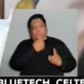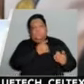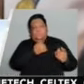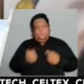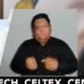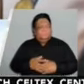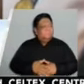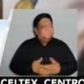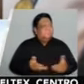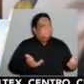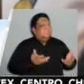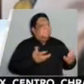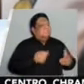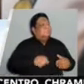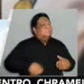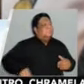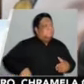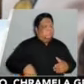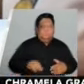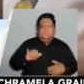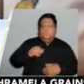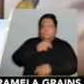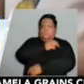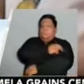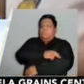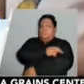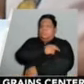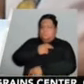Sa hospital, pwede pong sabihin yung hospital.